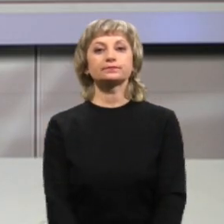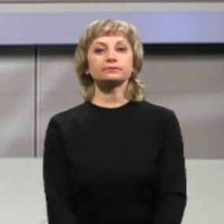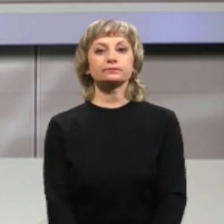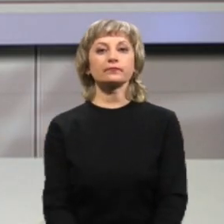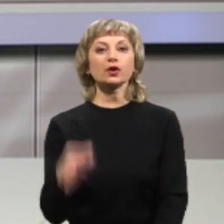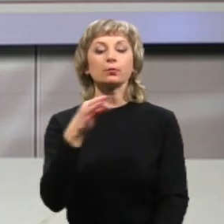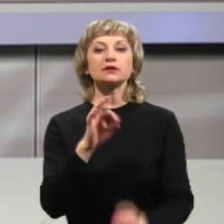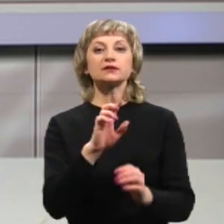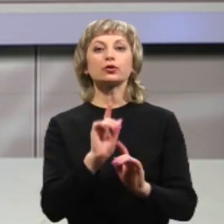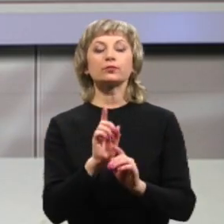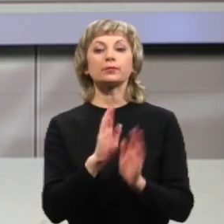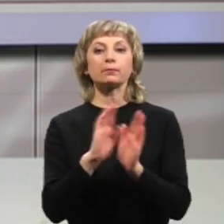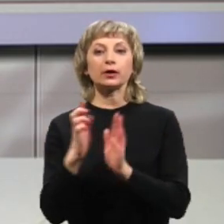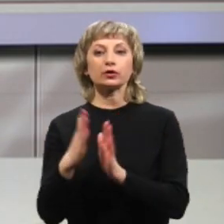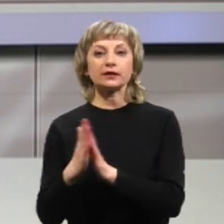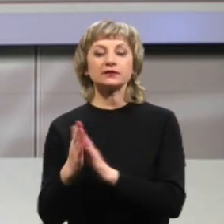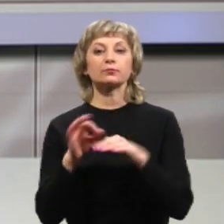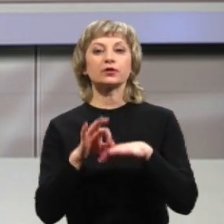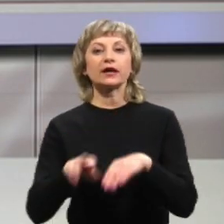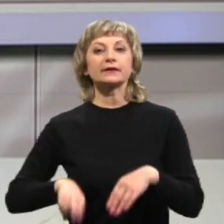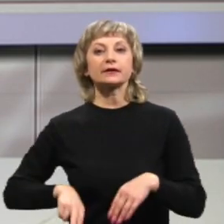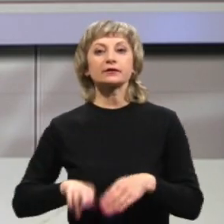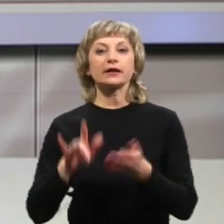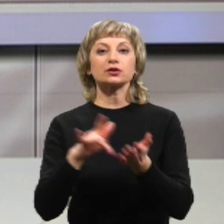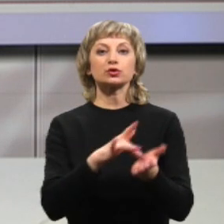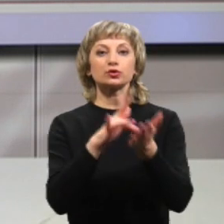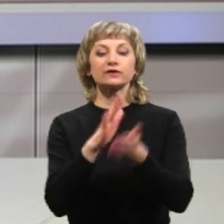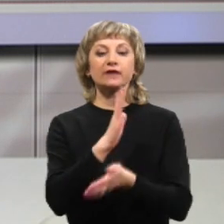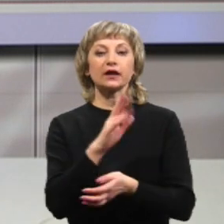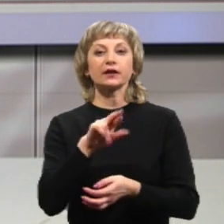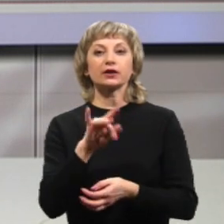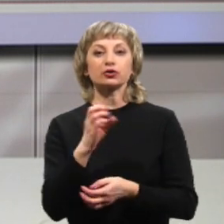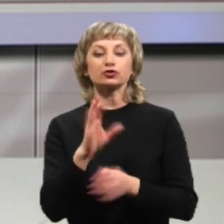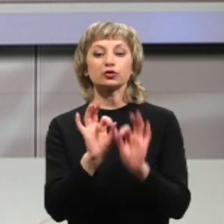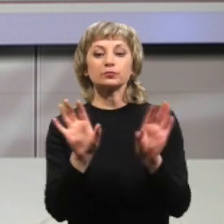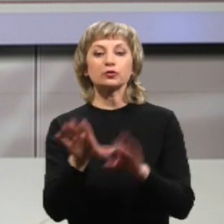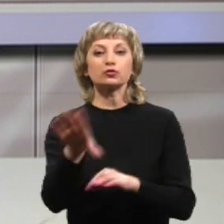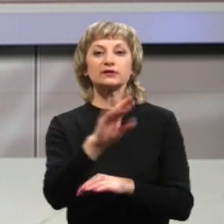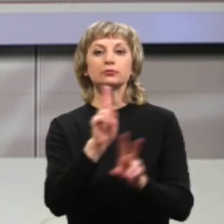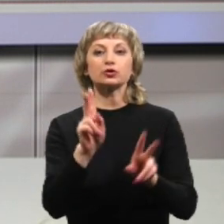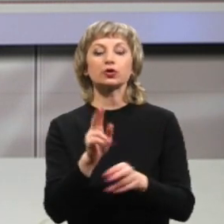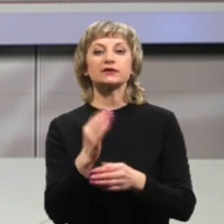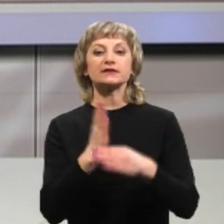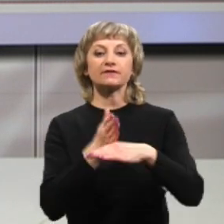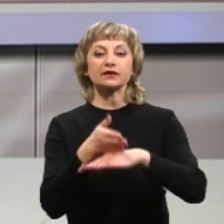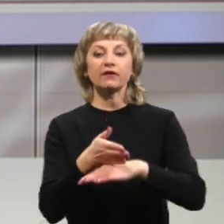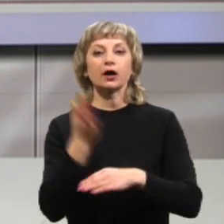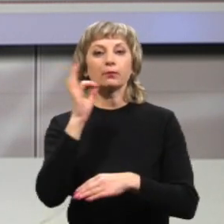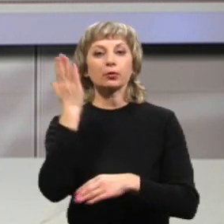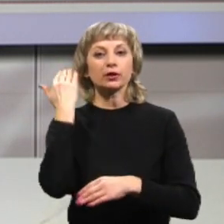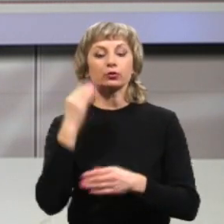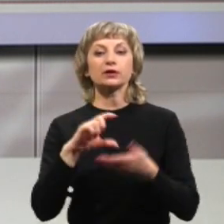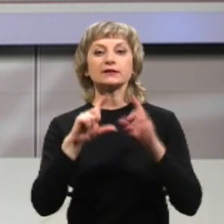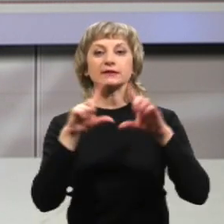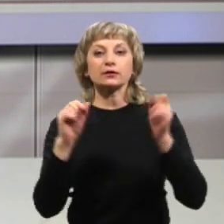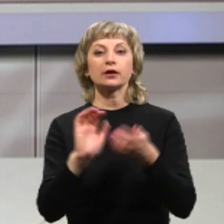В обласній універсальній бібліотеці провели директорську екскурсію. Валентина Ярощук розповіла усім, хто на неї завітав, про минуле закладу, яке